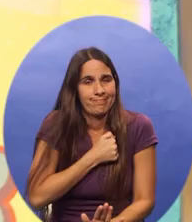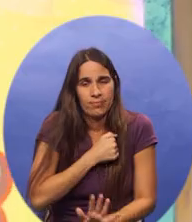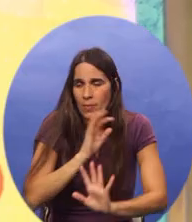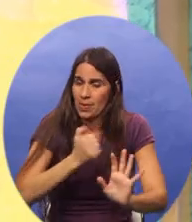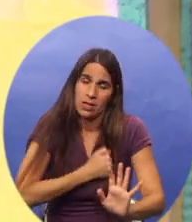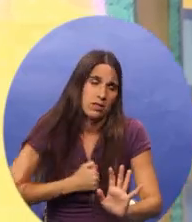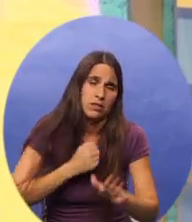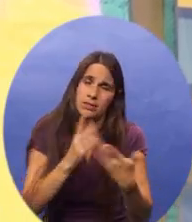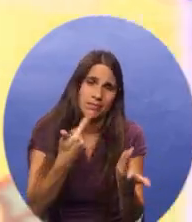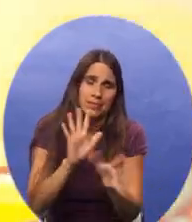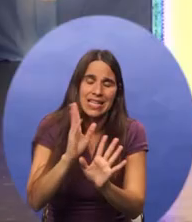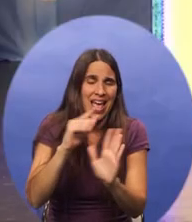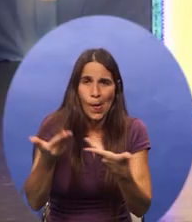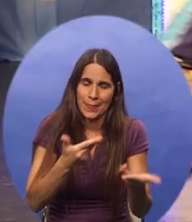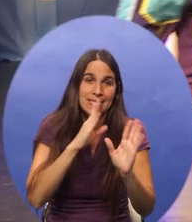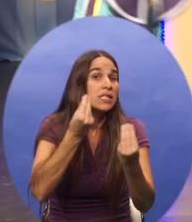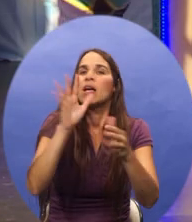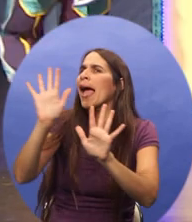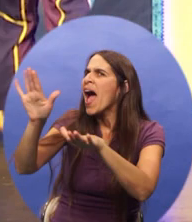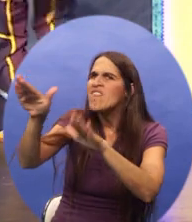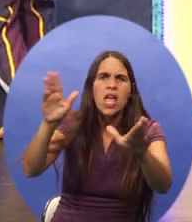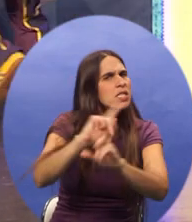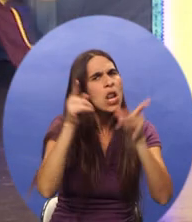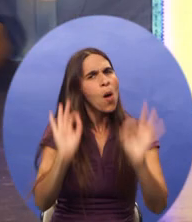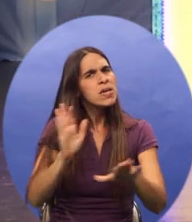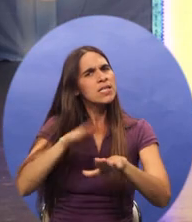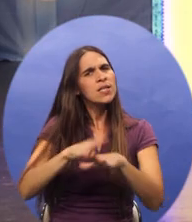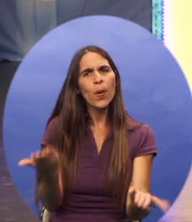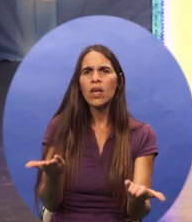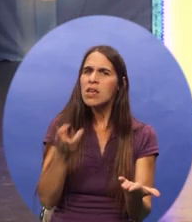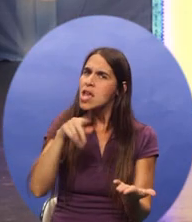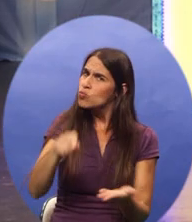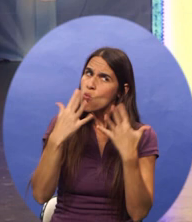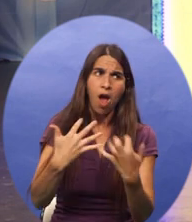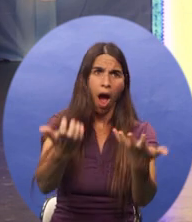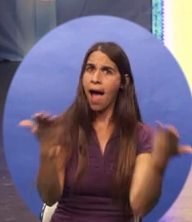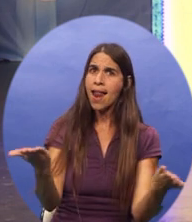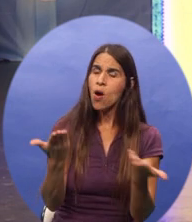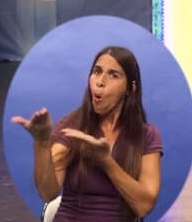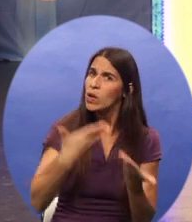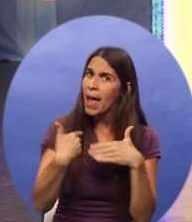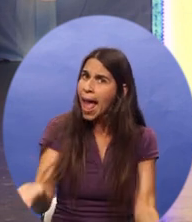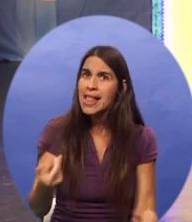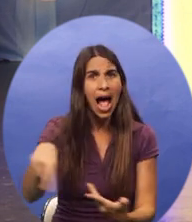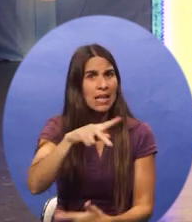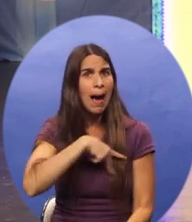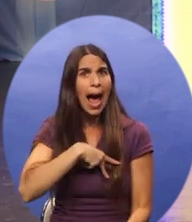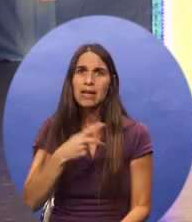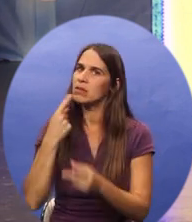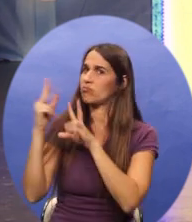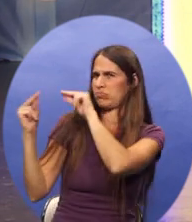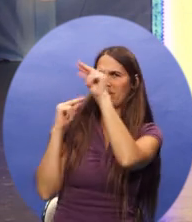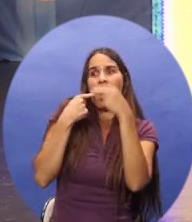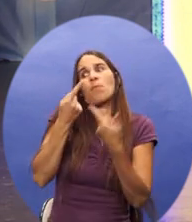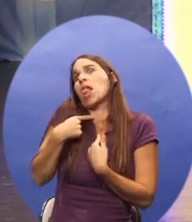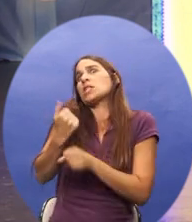בעיה ואין אורחים, רק רגע. חבר'ה, תקשיבו לי, זה ממש לא מקצועי. יש פה קהל ואין אורחים ואתם אחראים. אנחנו לא אחראים, אני לא יכול לגעת. אני